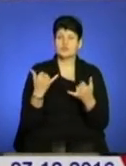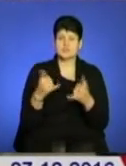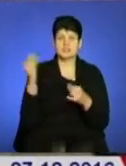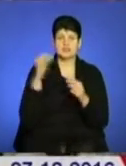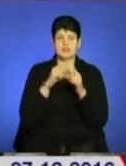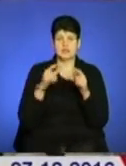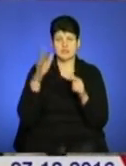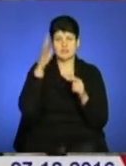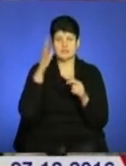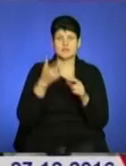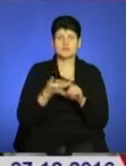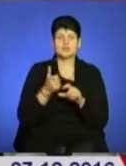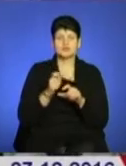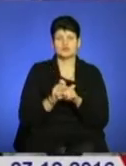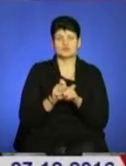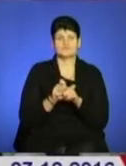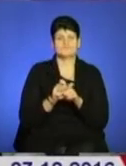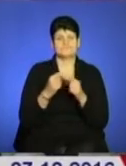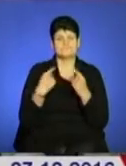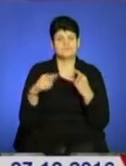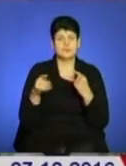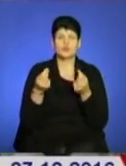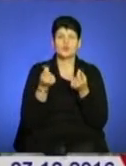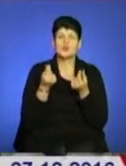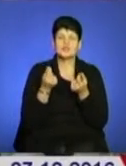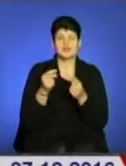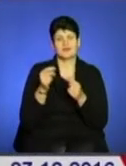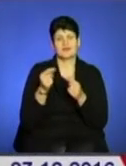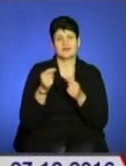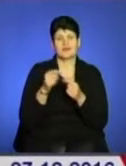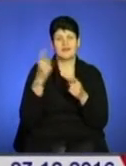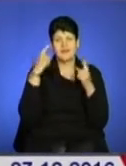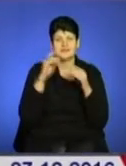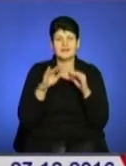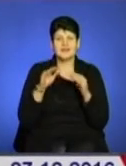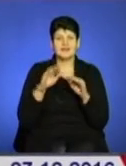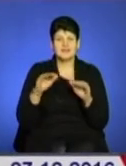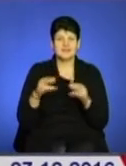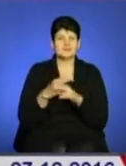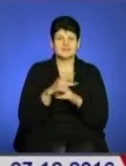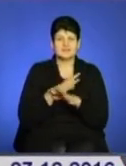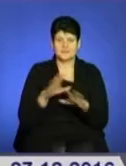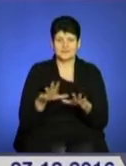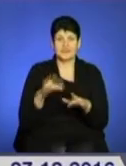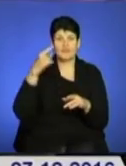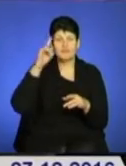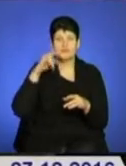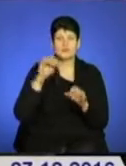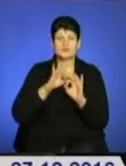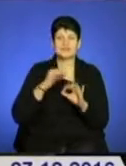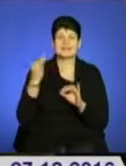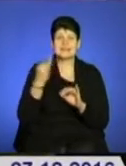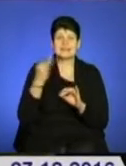освіта в Україні надто формалізована, тож трохи казки дітям не завадить. Окрім вміння розповідати цікаві